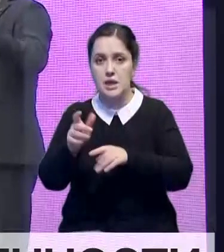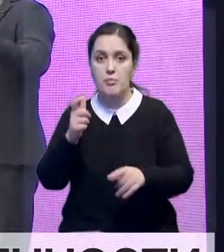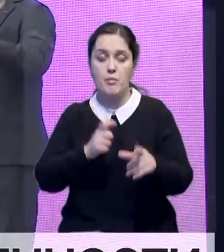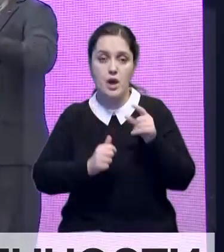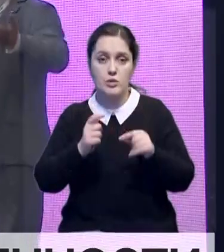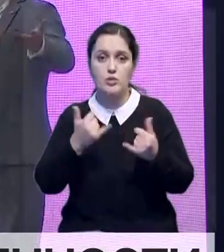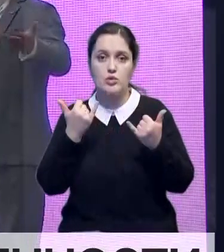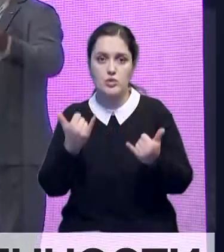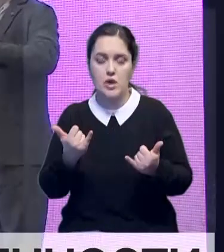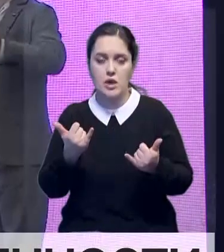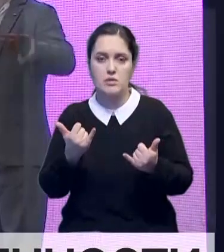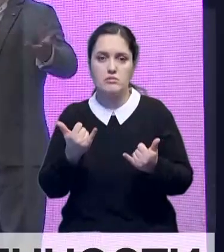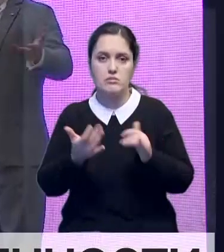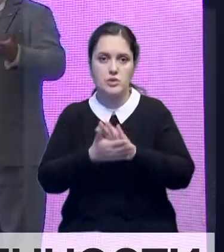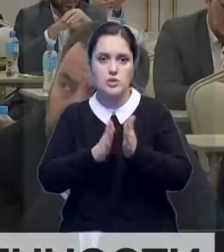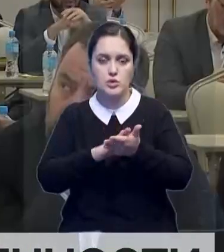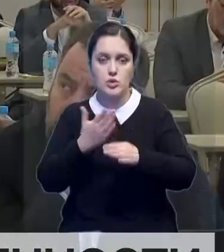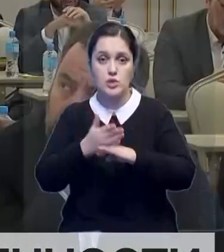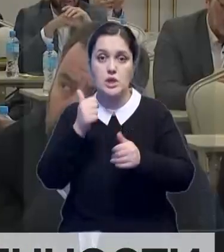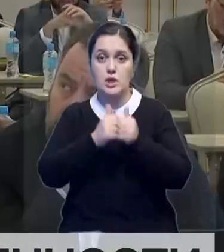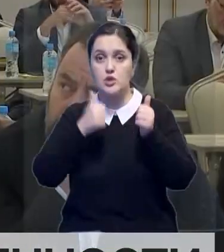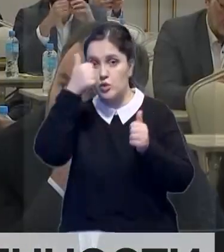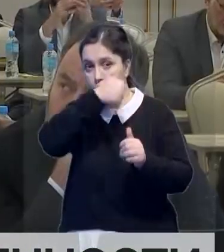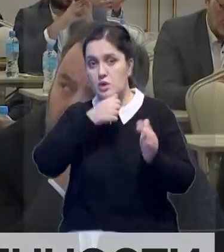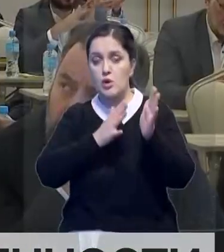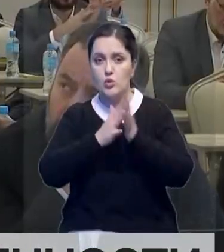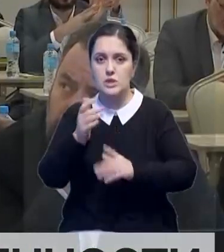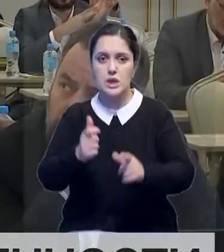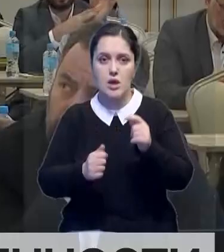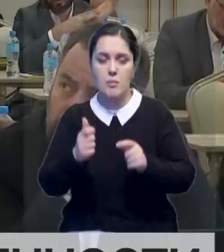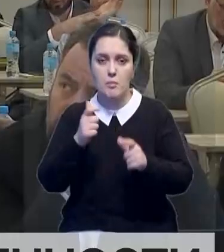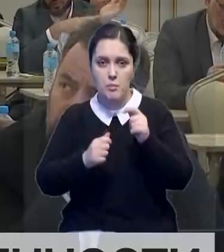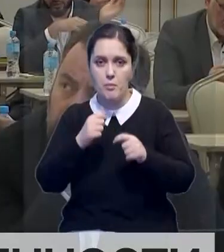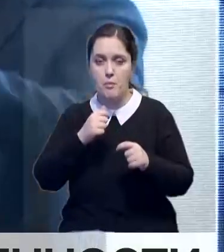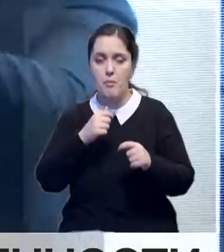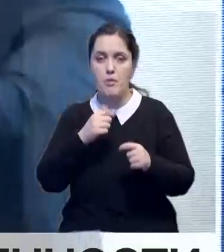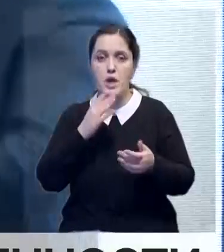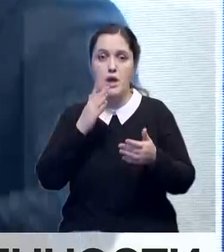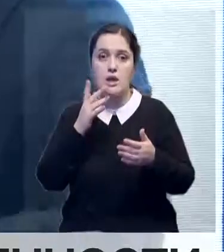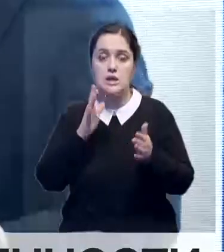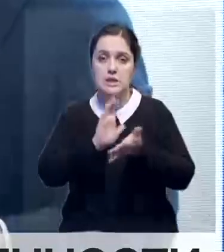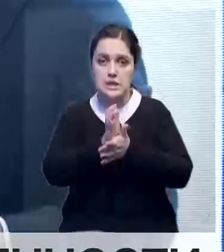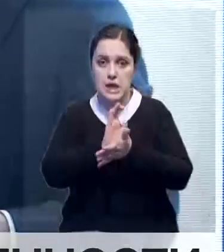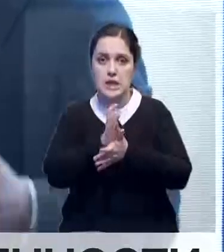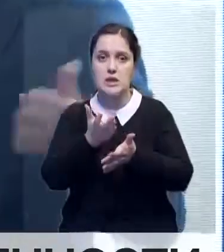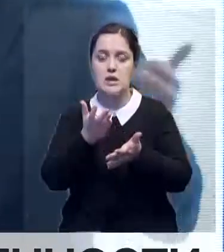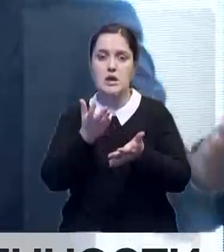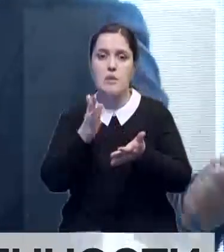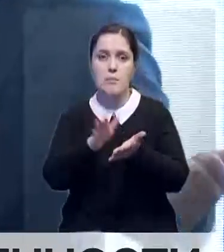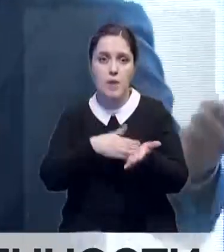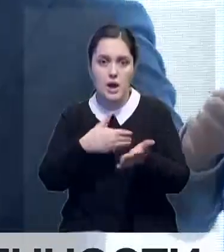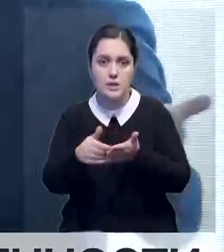рынке сложилась парадоксальная ситуация. Несмотря на ежегодный рост надоев, таких молочных продуктов, как сыр, творог,